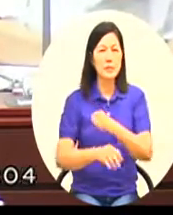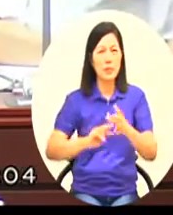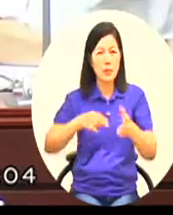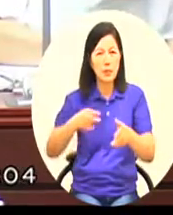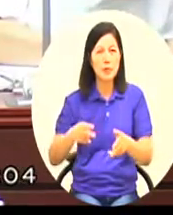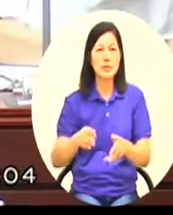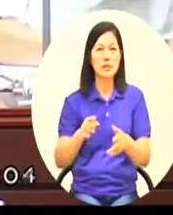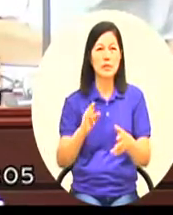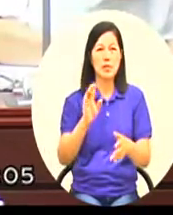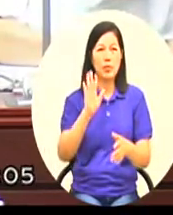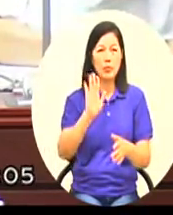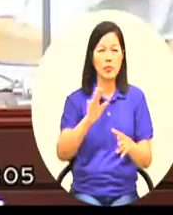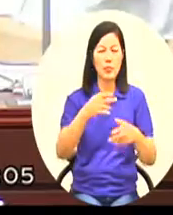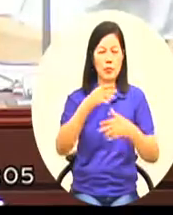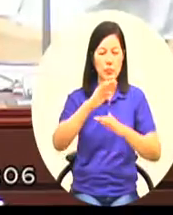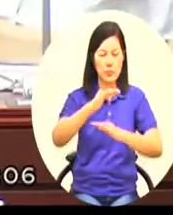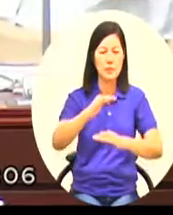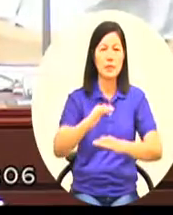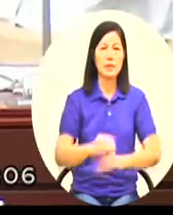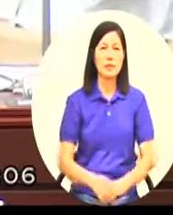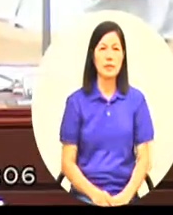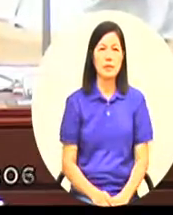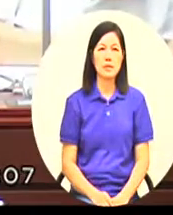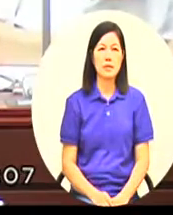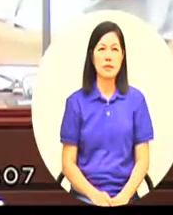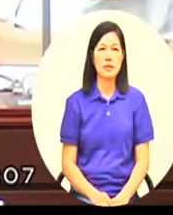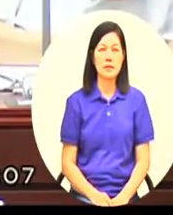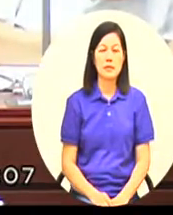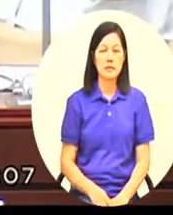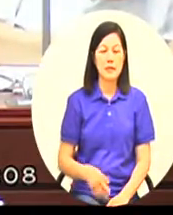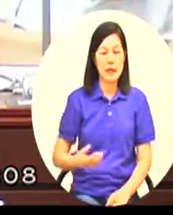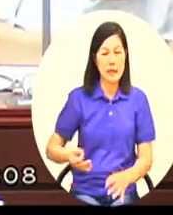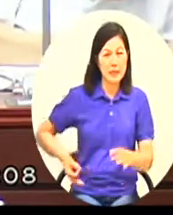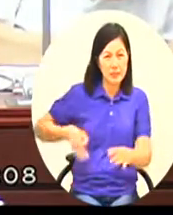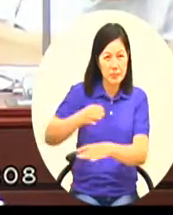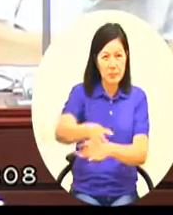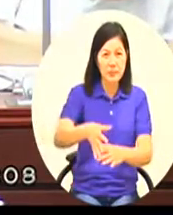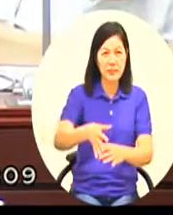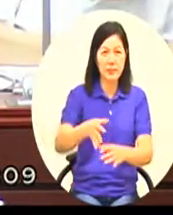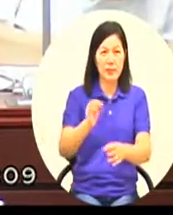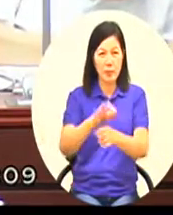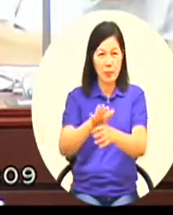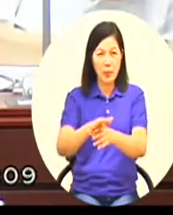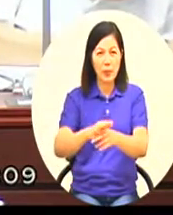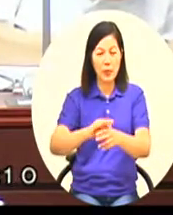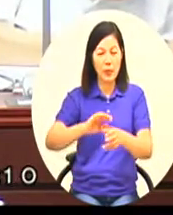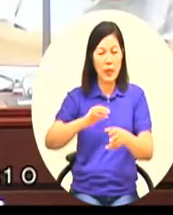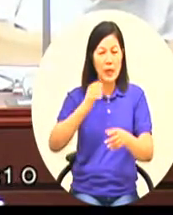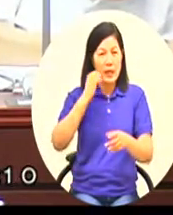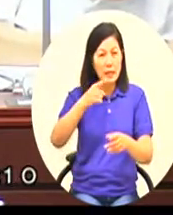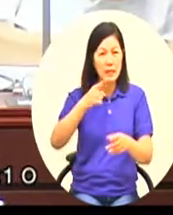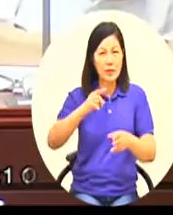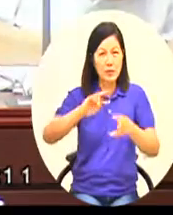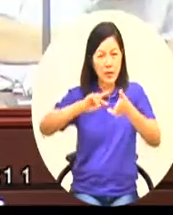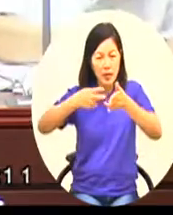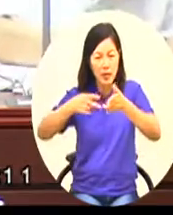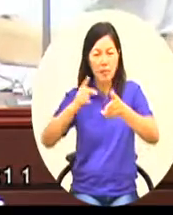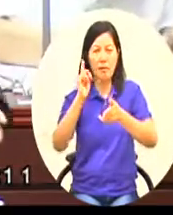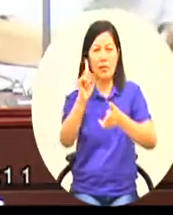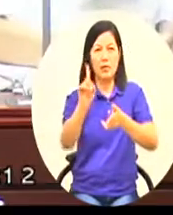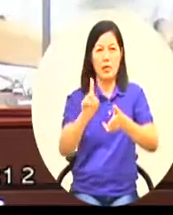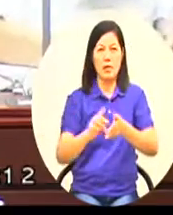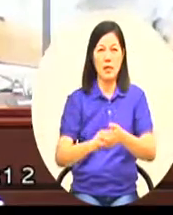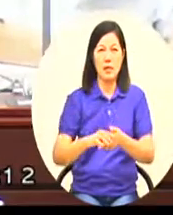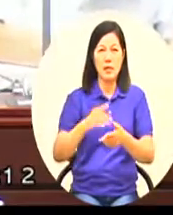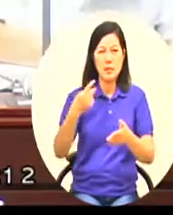祝在编列更大的一个维修费用，一个月给你修理一支，这一个月当中又